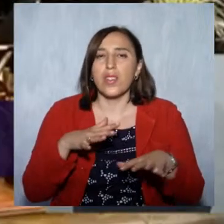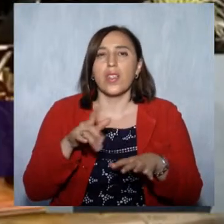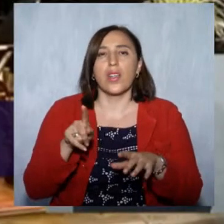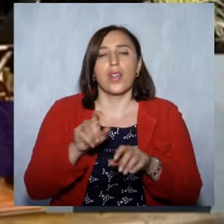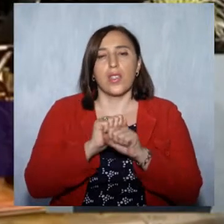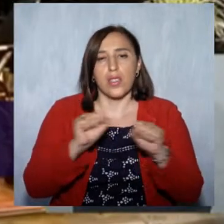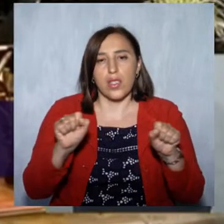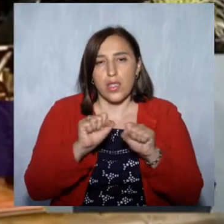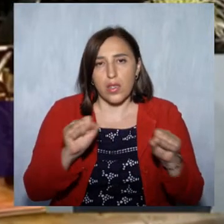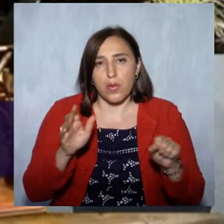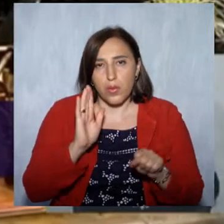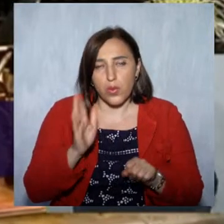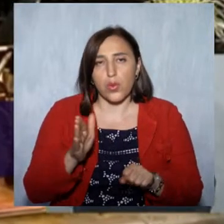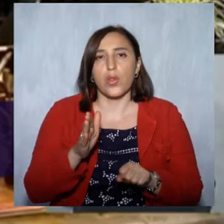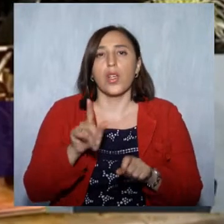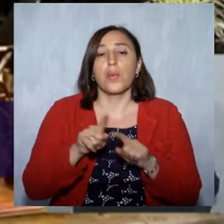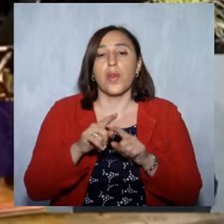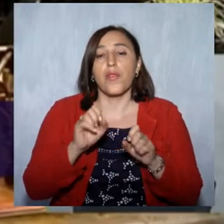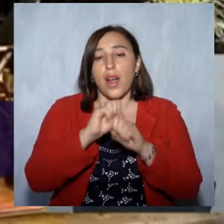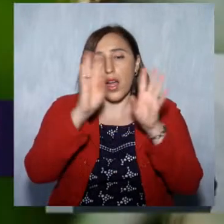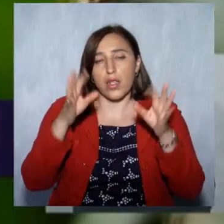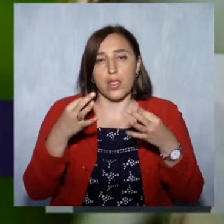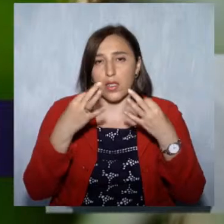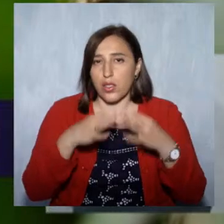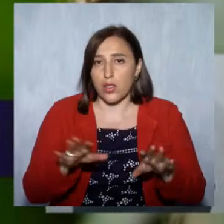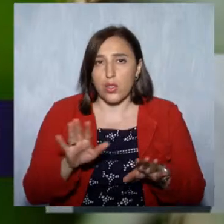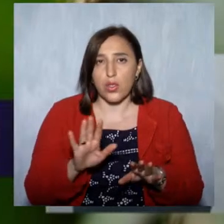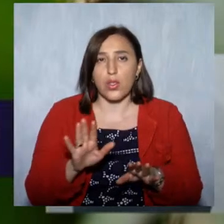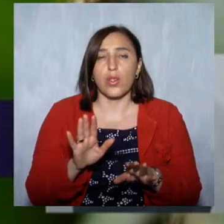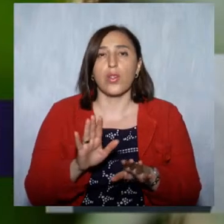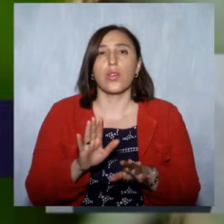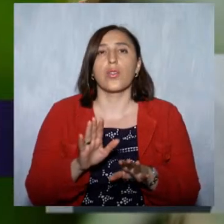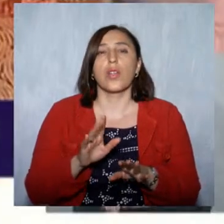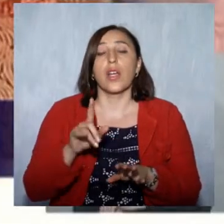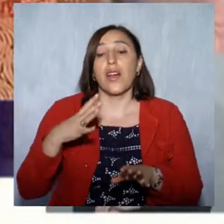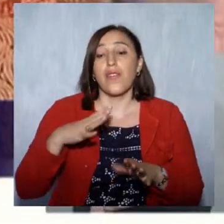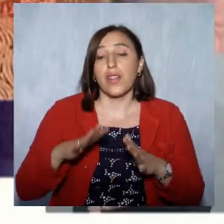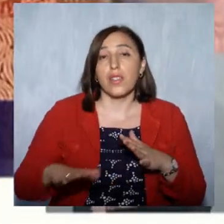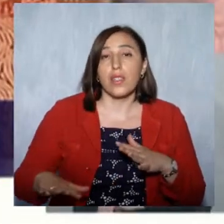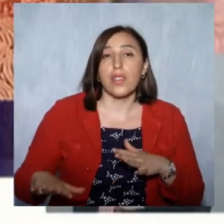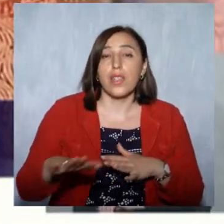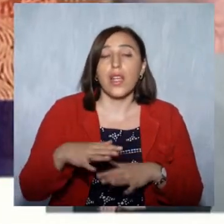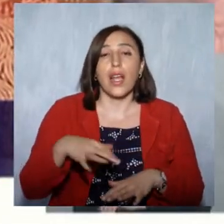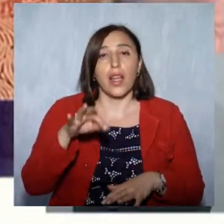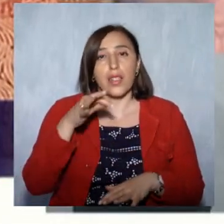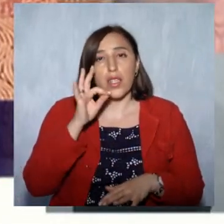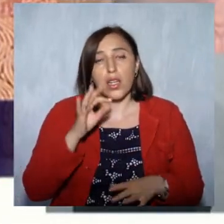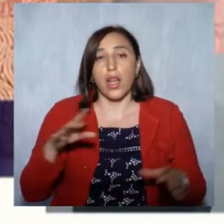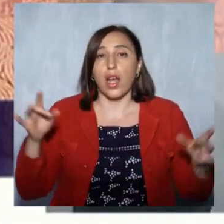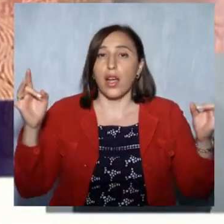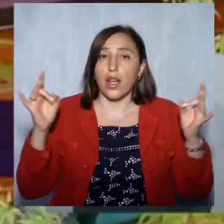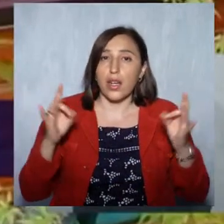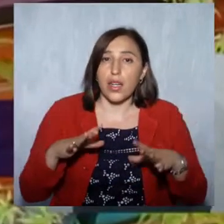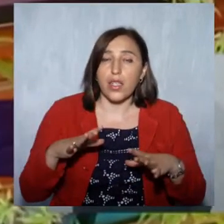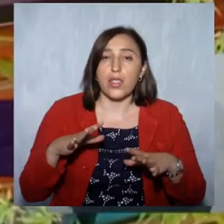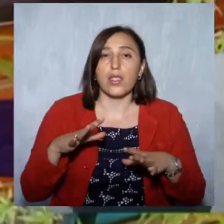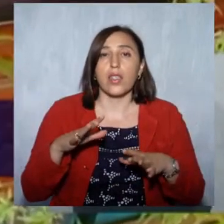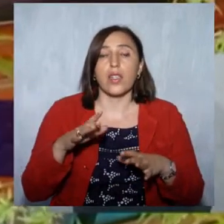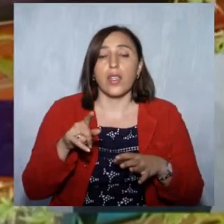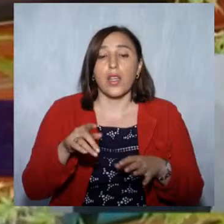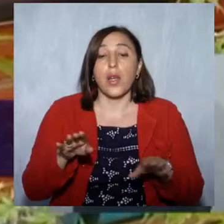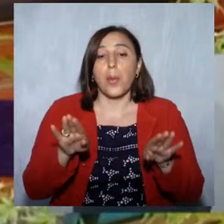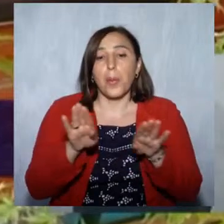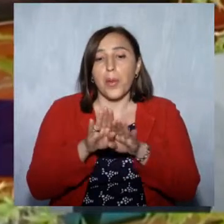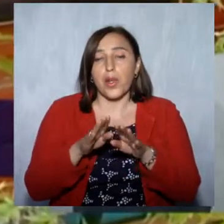արգելվում է հարսանիքների անցկացումը։ Կառավարության հրահանգի համաձայն Վրաստանի տարածքում գործող բոլոր սրճարաններն ու ռեստորանները դռները պետք է